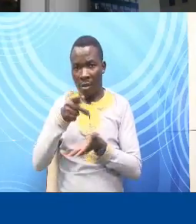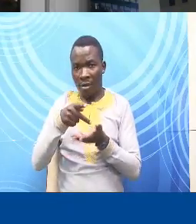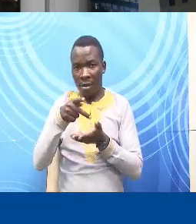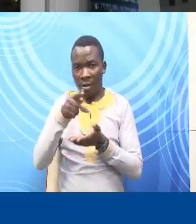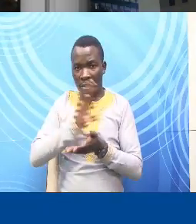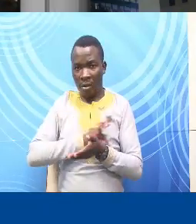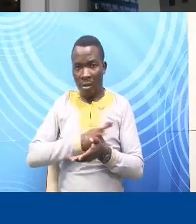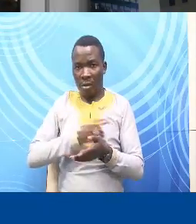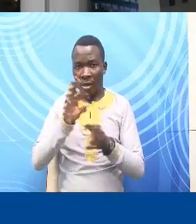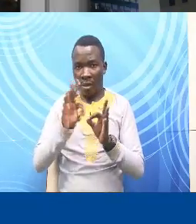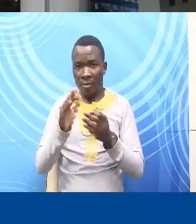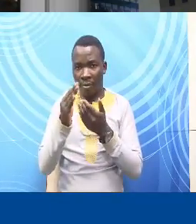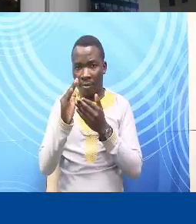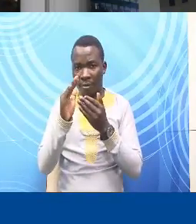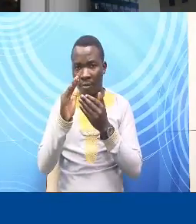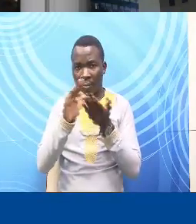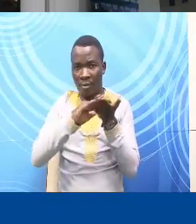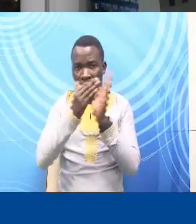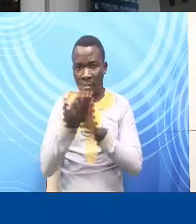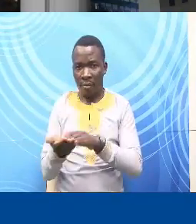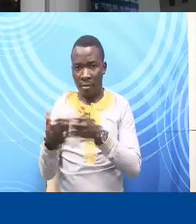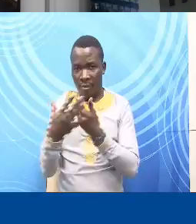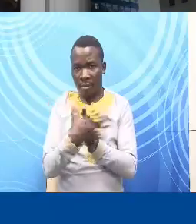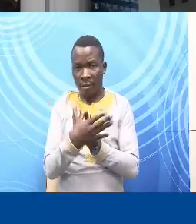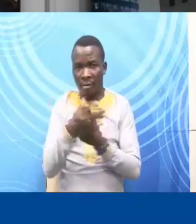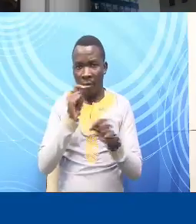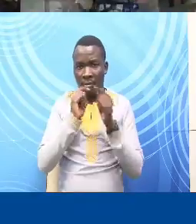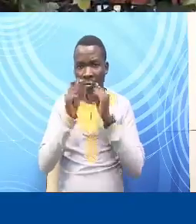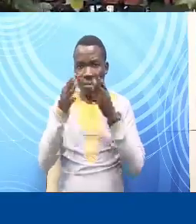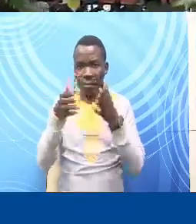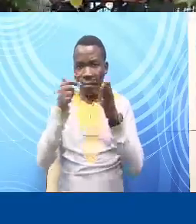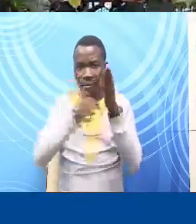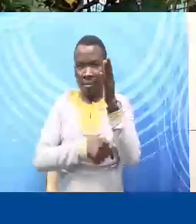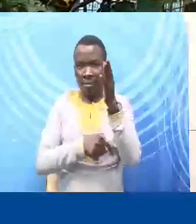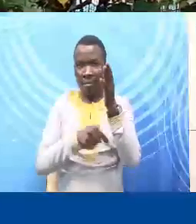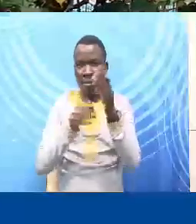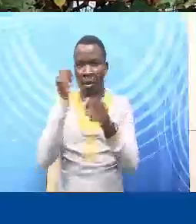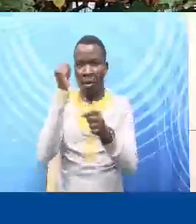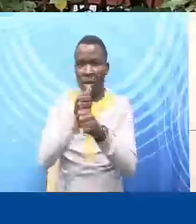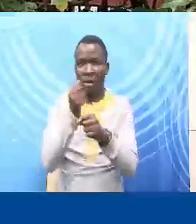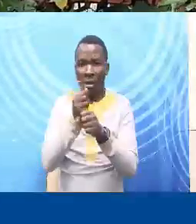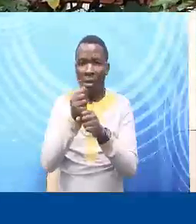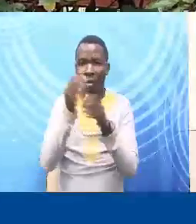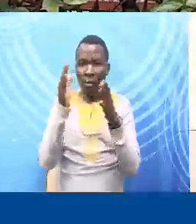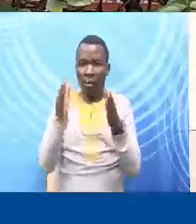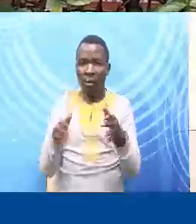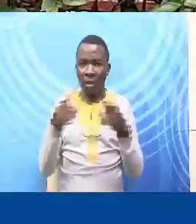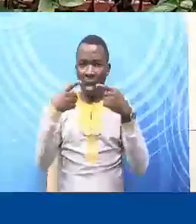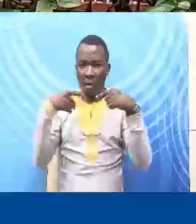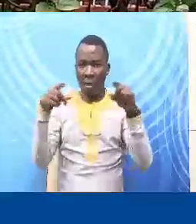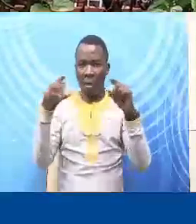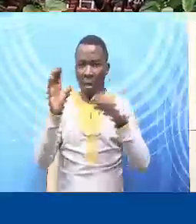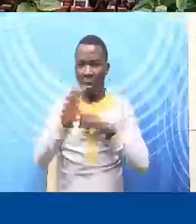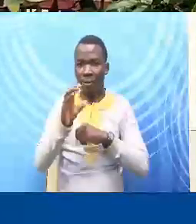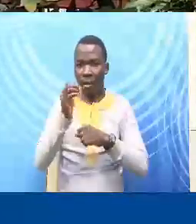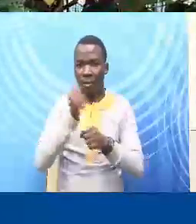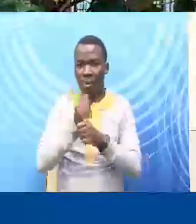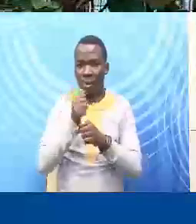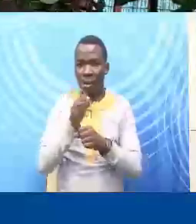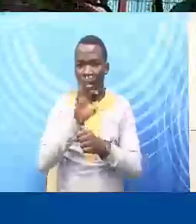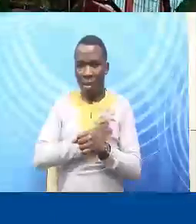Kevin Christian yahageze ategura inkuru ku buryo buramboye. Aba bakozi batangaza yuko iyi kampani bakorera kubahemba